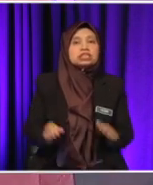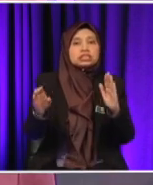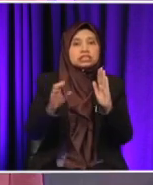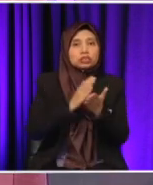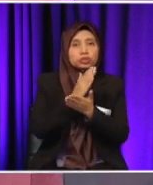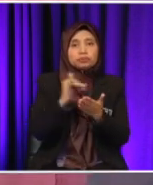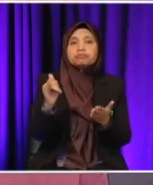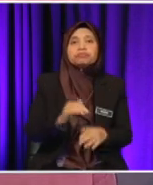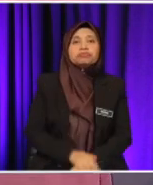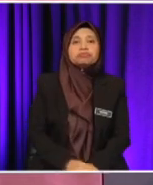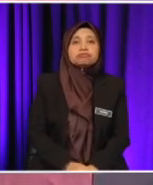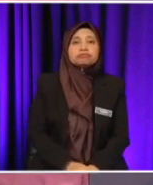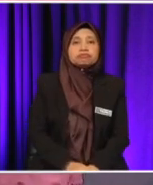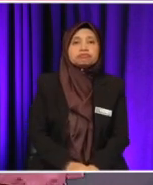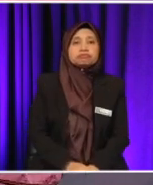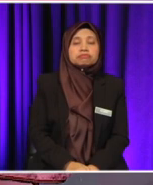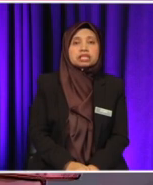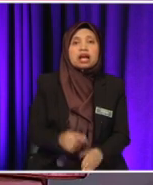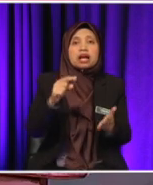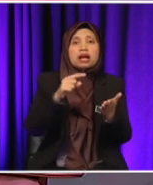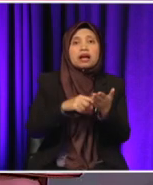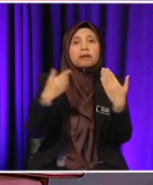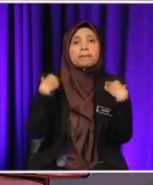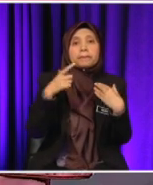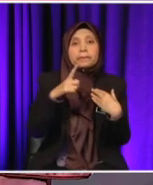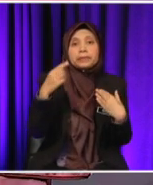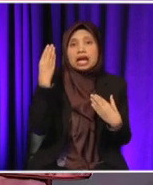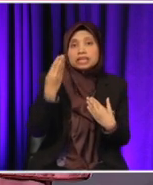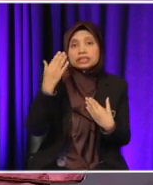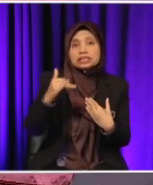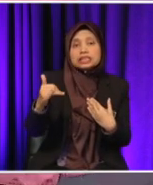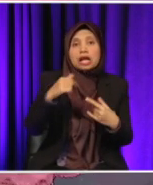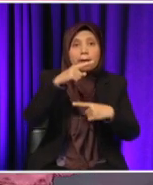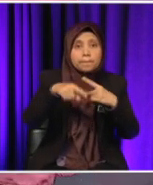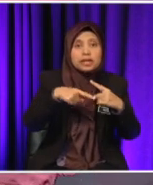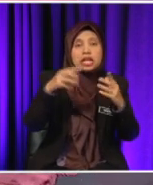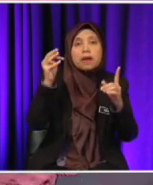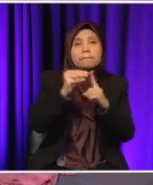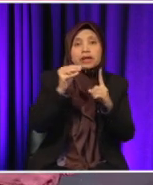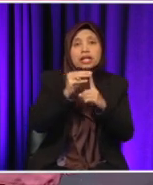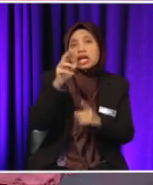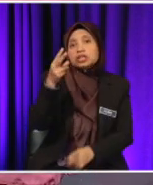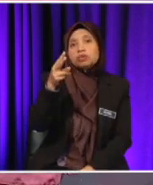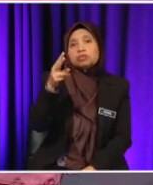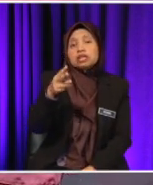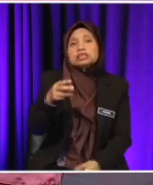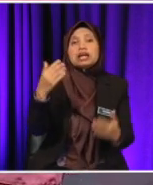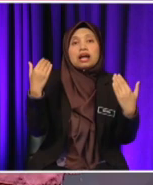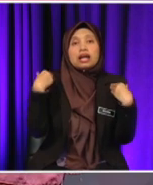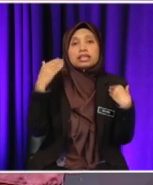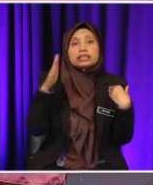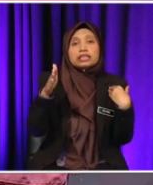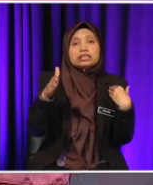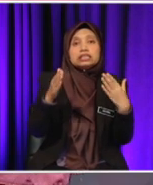oke oke Ini adalah biasanya Bilamanakah 12 dia akan berada pada